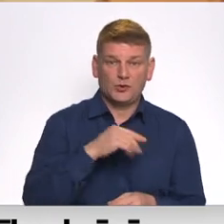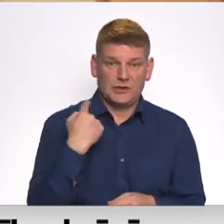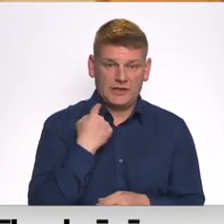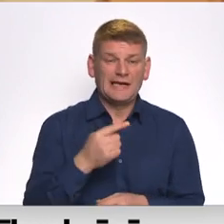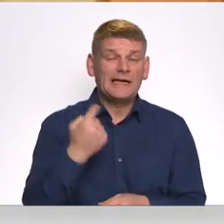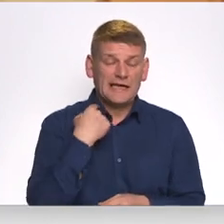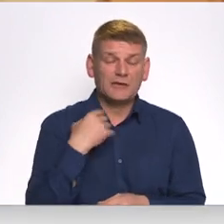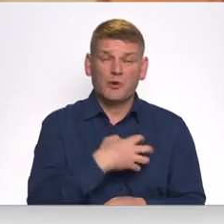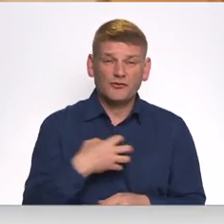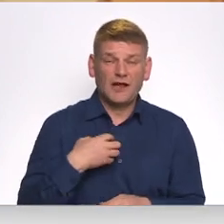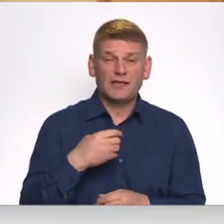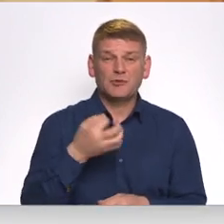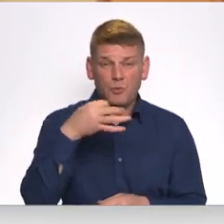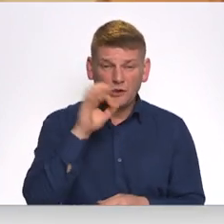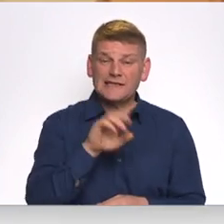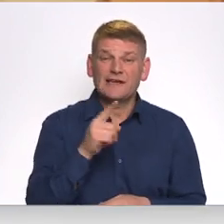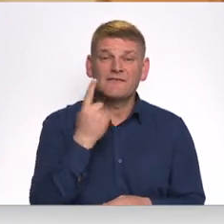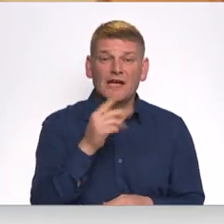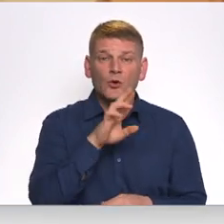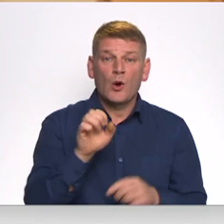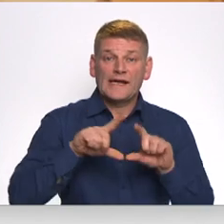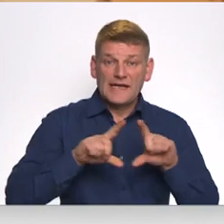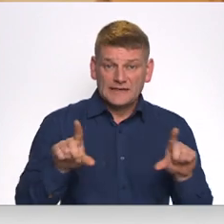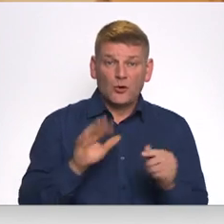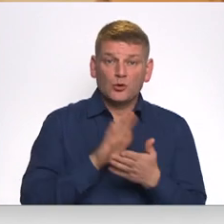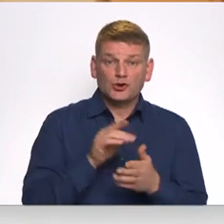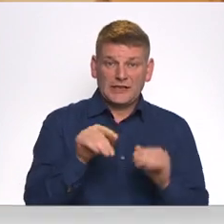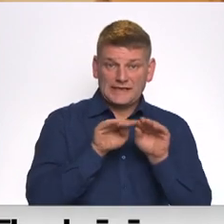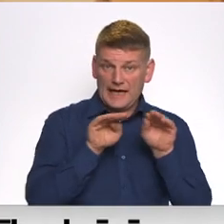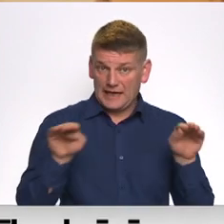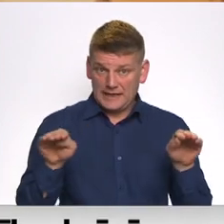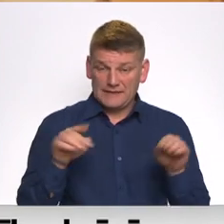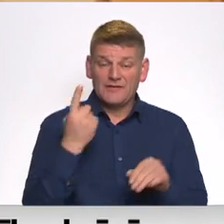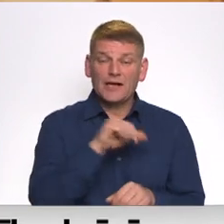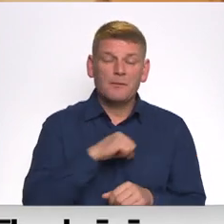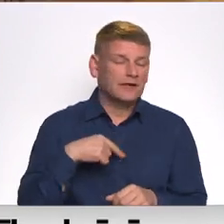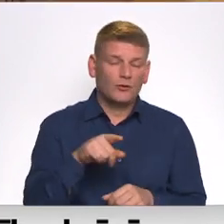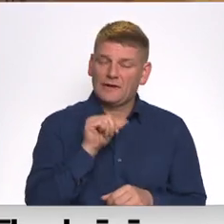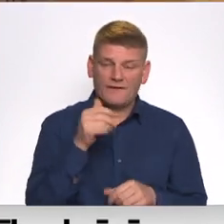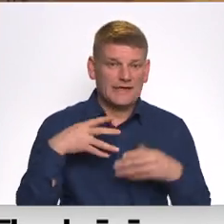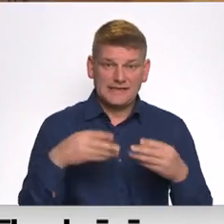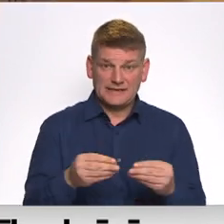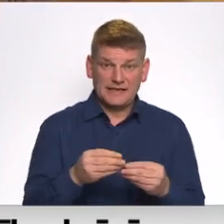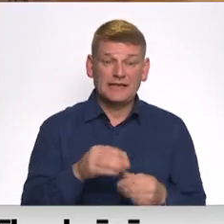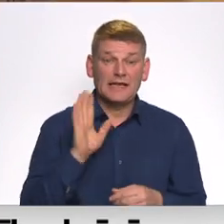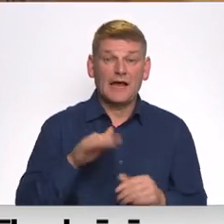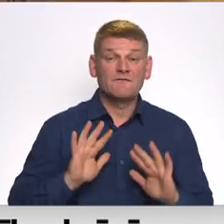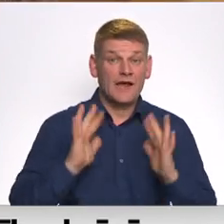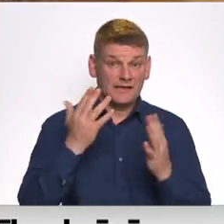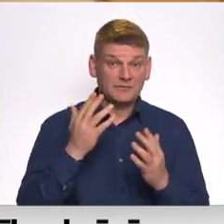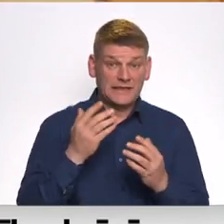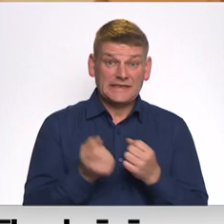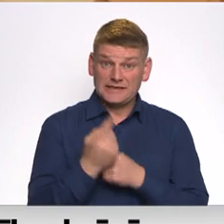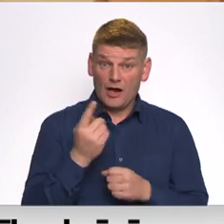pašvaldības policija, kas ir viena no iestādēm uz šīs līnijas, viena pati to nevar izdarīt. Lai būtu veiksmīgs